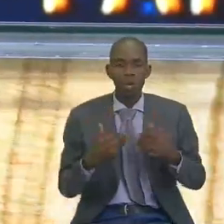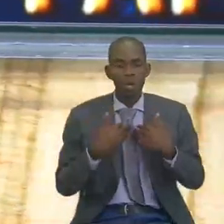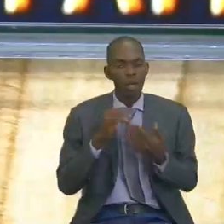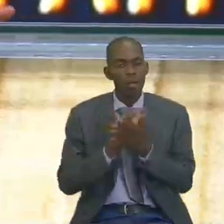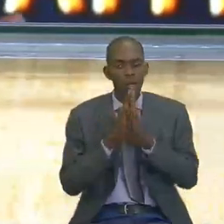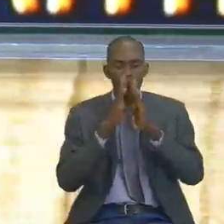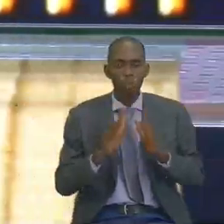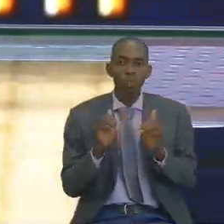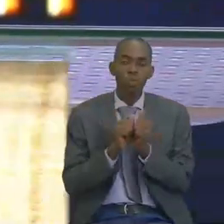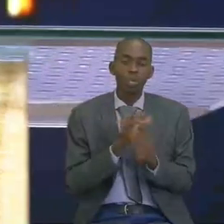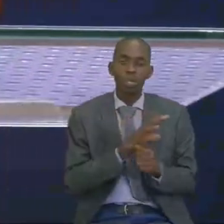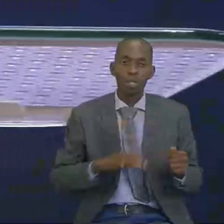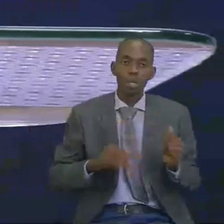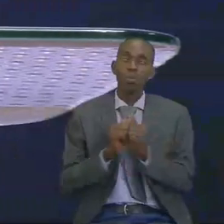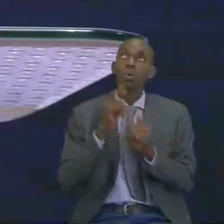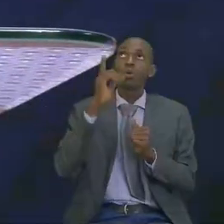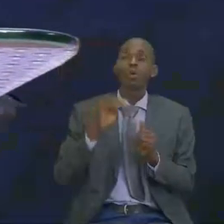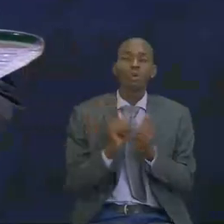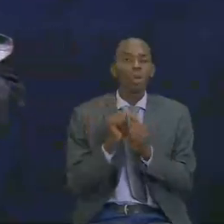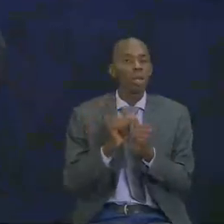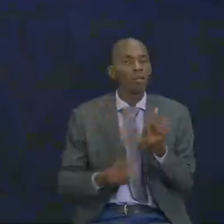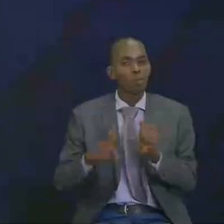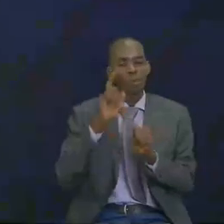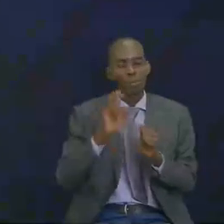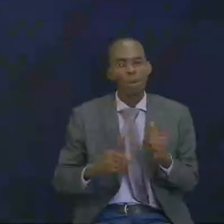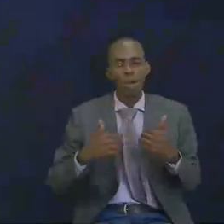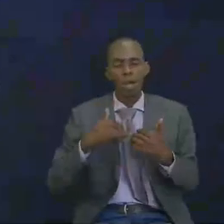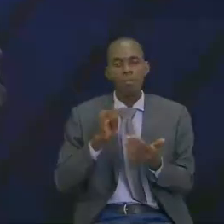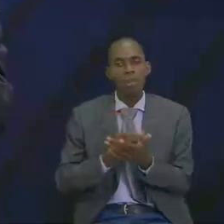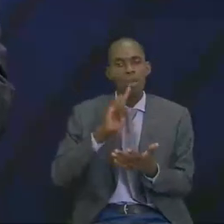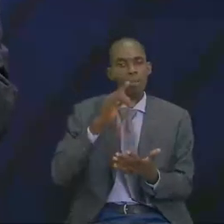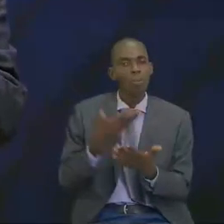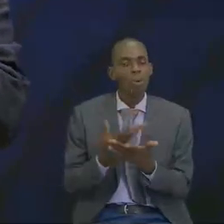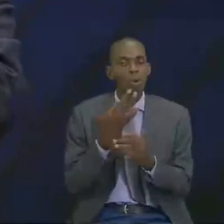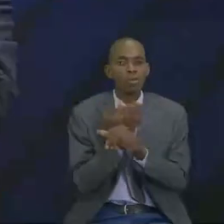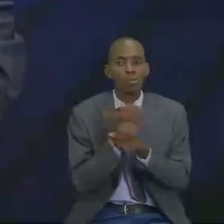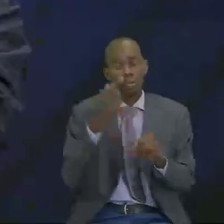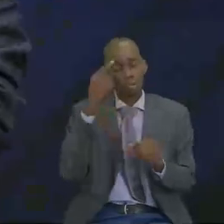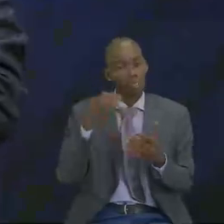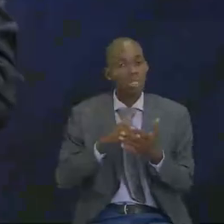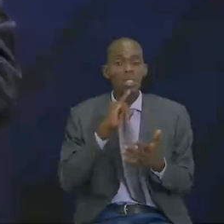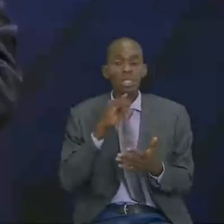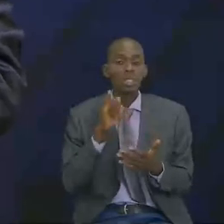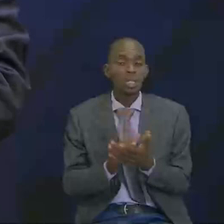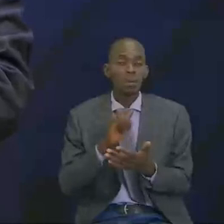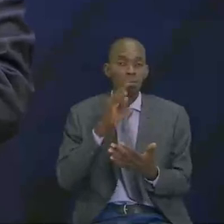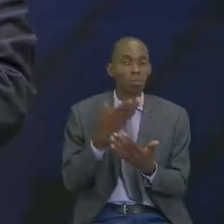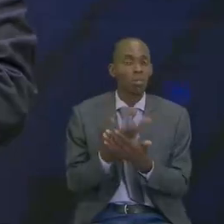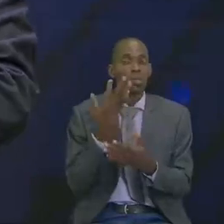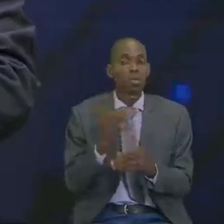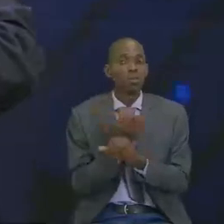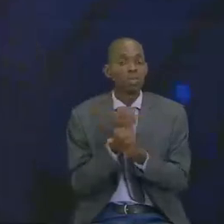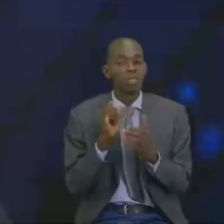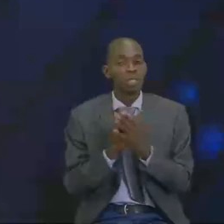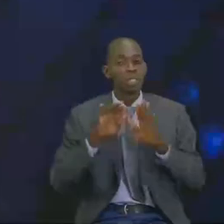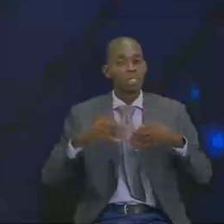monde. Tu vas vouloir avoir l'évidence du salut, le salut que Dieu donne, accorde le salut. Tu vas vouloir